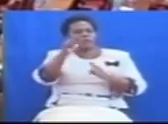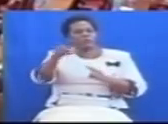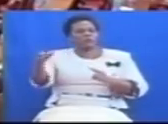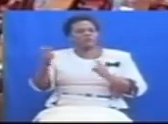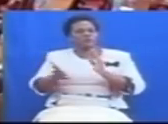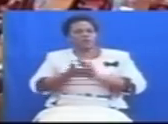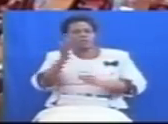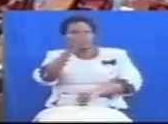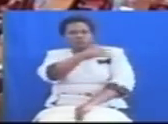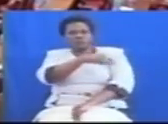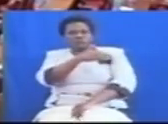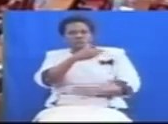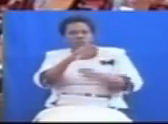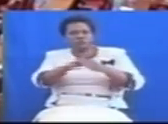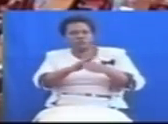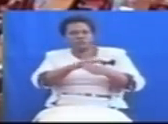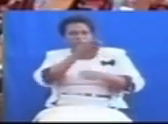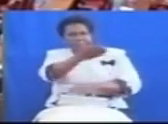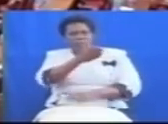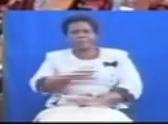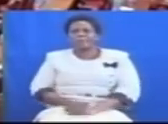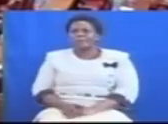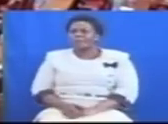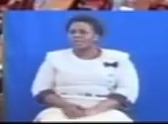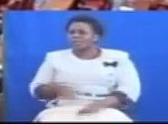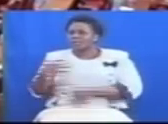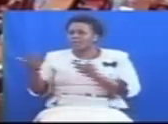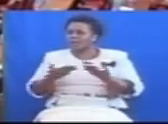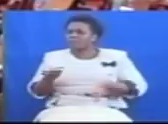Mheshimiwa Naibu Waziri, TAMISEMI, majibu.